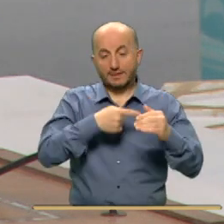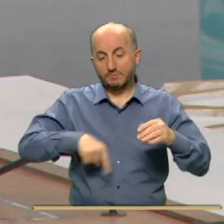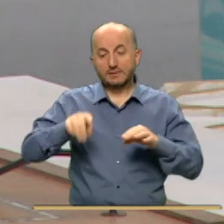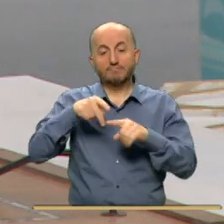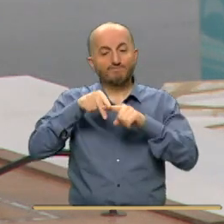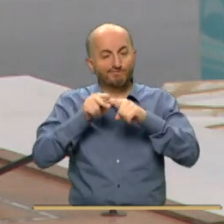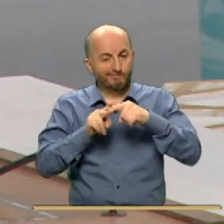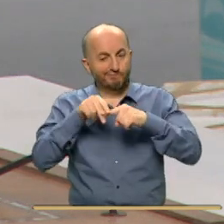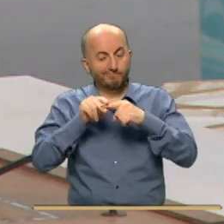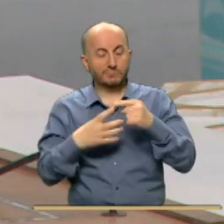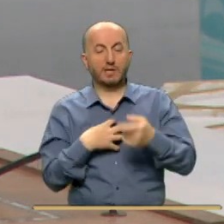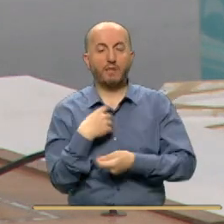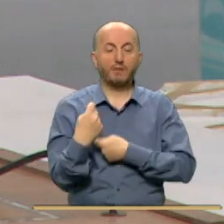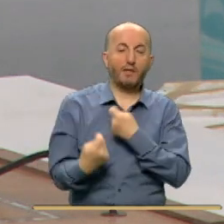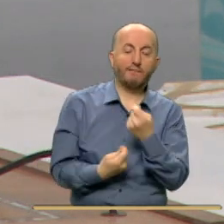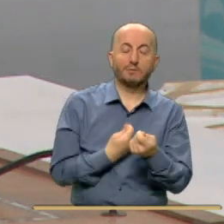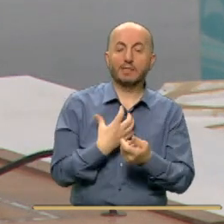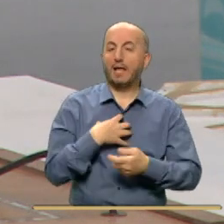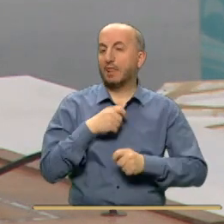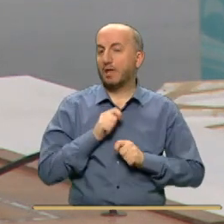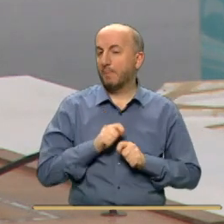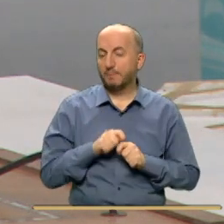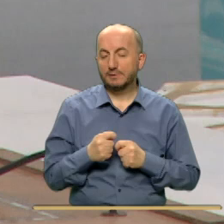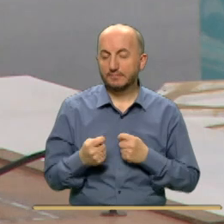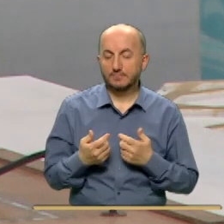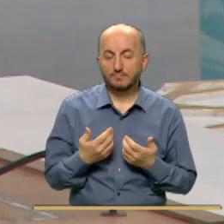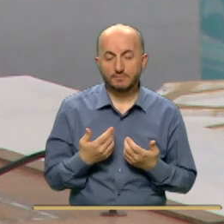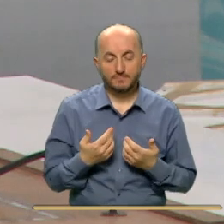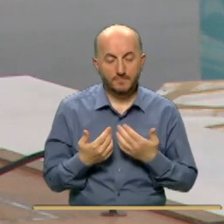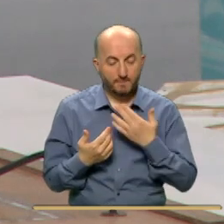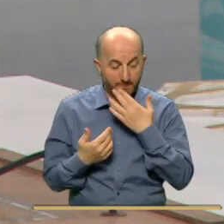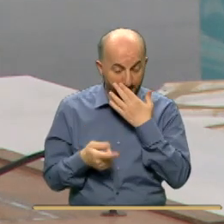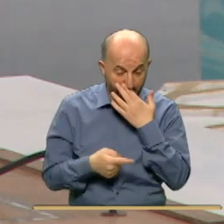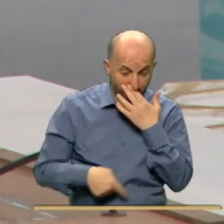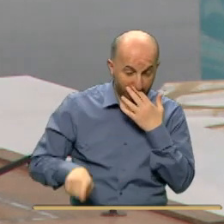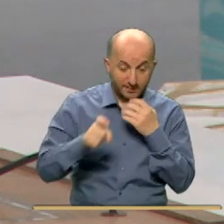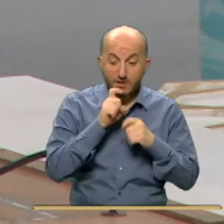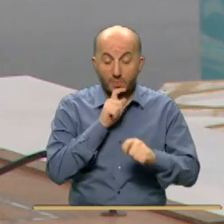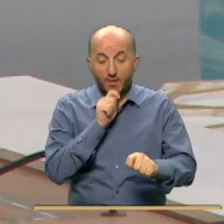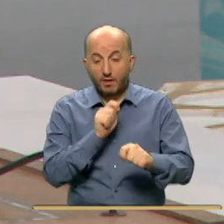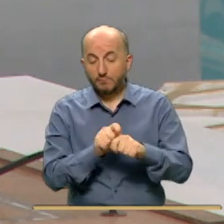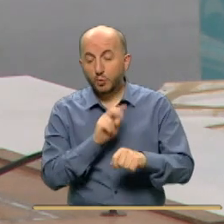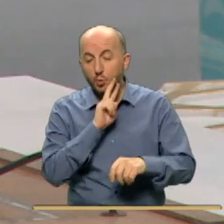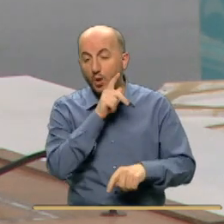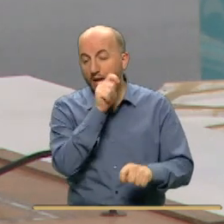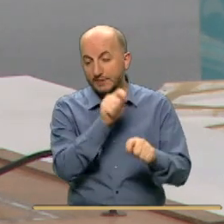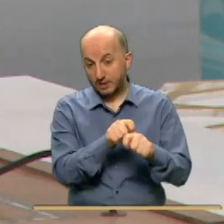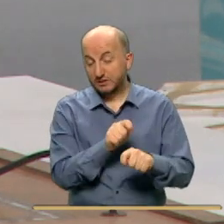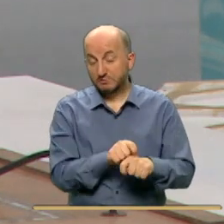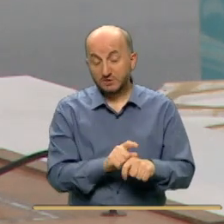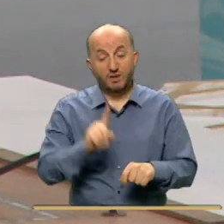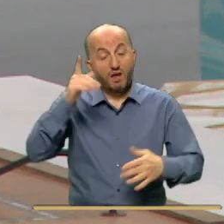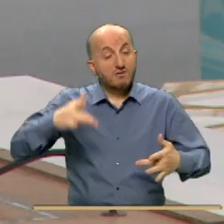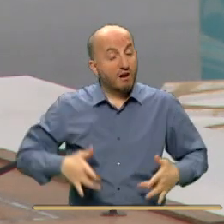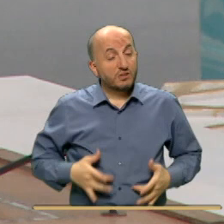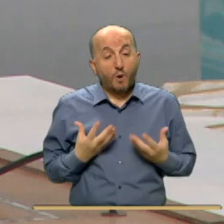ayarlıyoruz aslında. Kendi davranışlarımız, kendi yapıp etmelerimiz ayarlıyor. Biz yanlış yaptığımız, günah işlediğimiz, Allah'ın